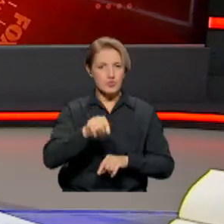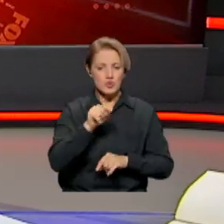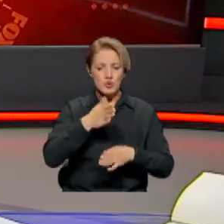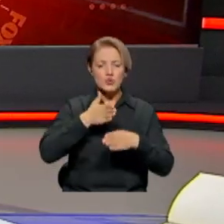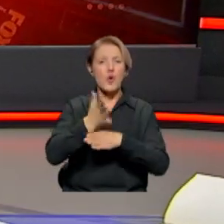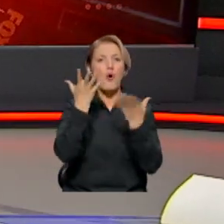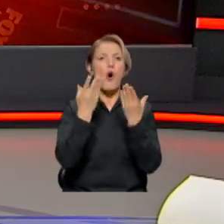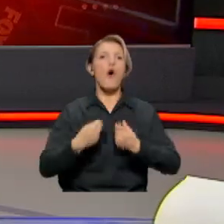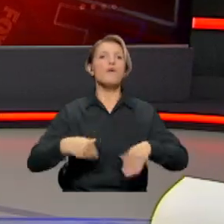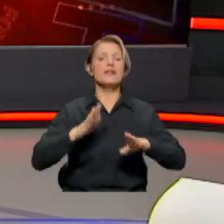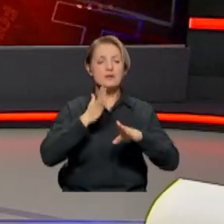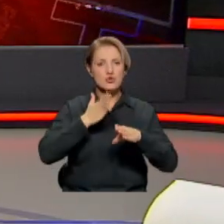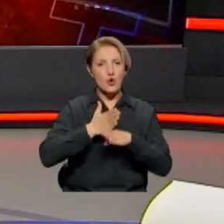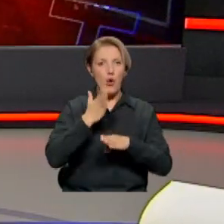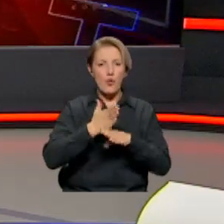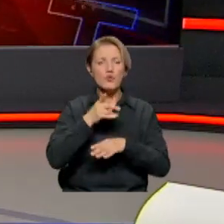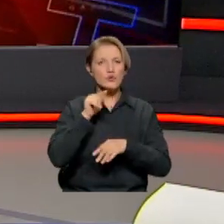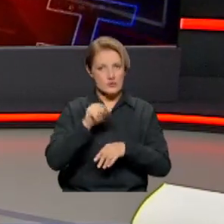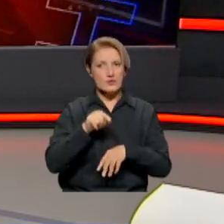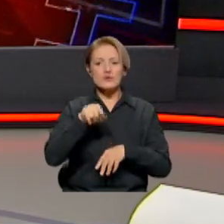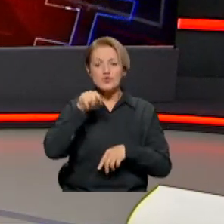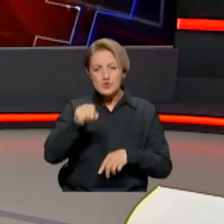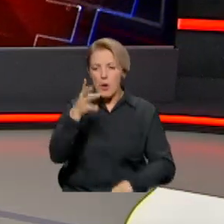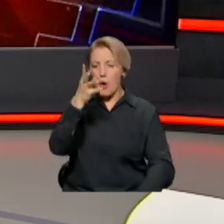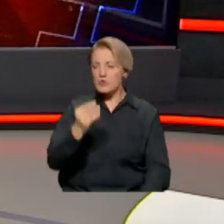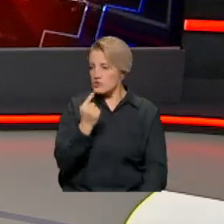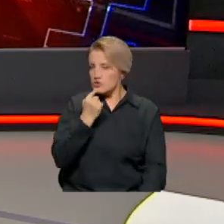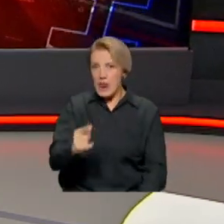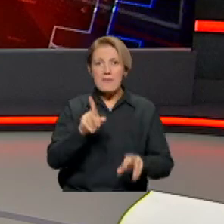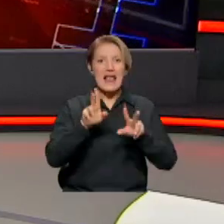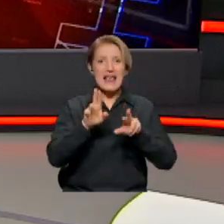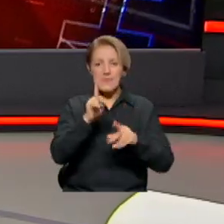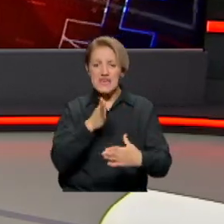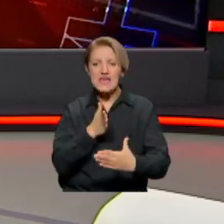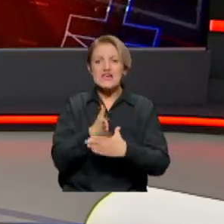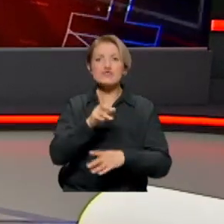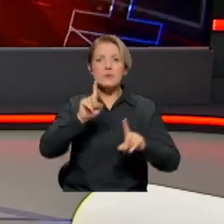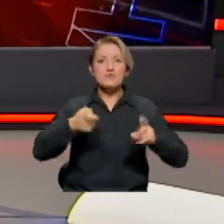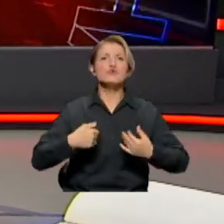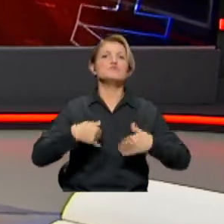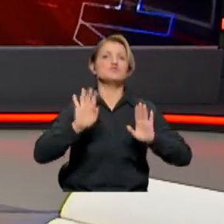doğru olmadığını doğrunun İşte şu olduğunu söylemek gibi bir girişimde bulunmamasını sağlamaya çalışacaklar